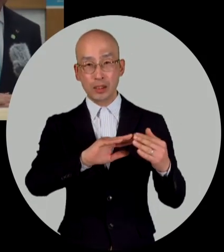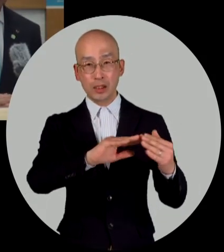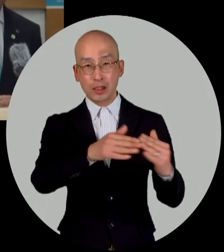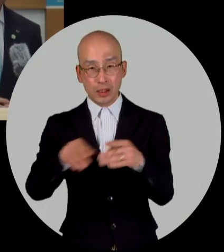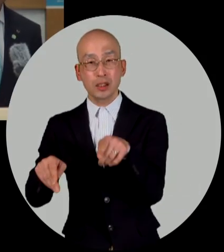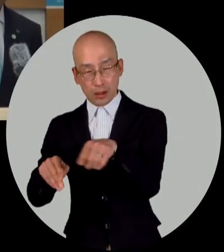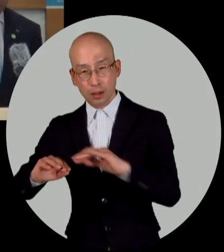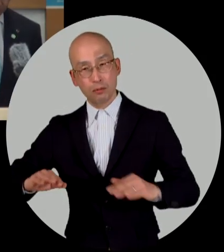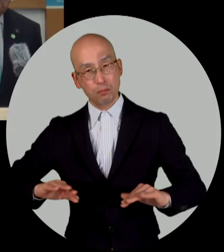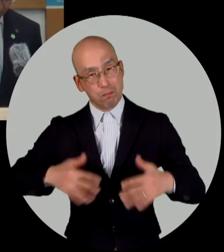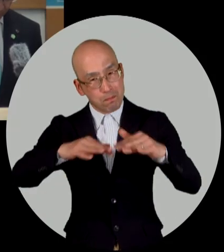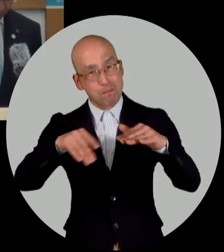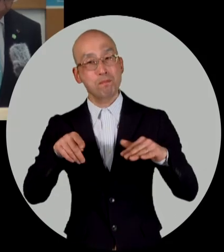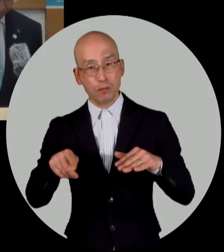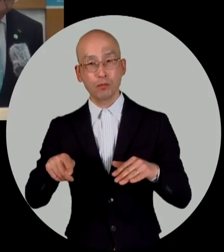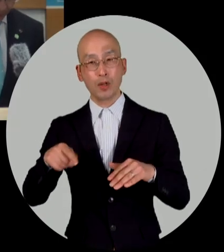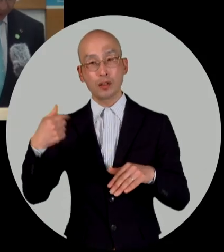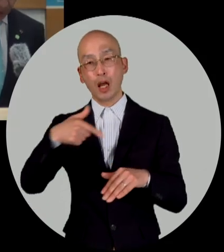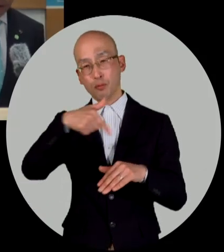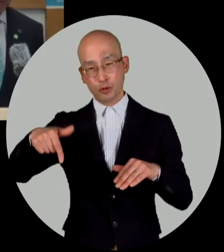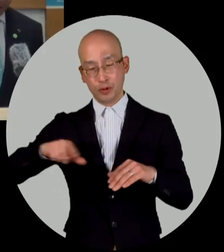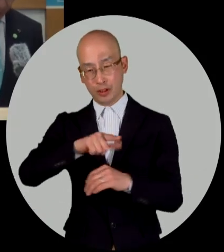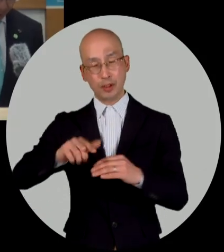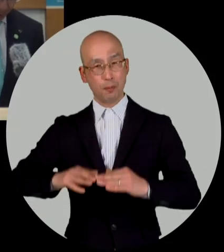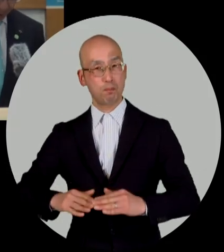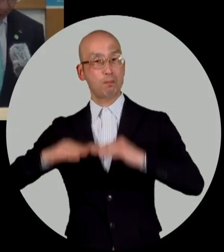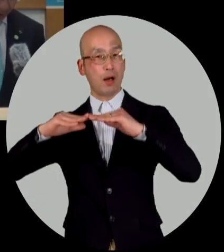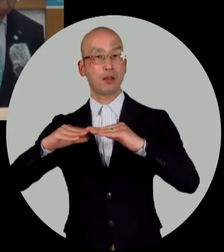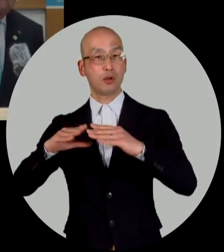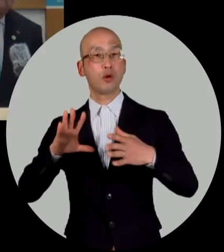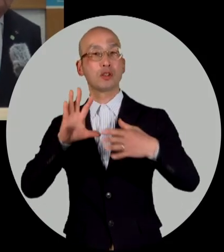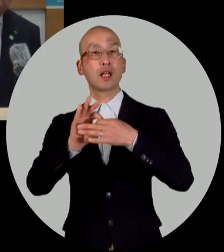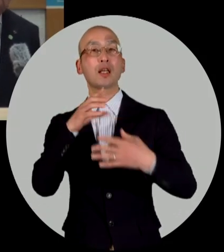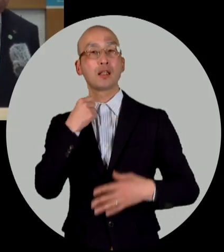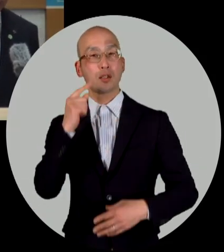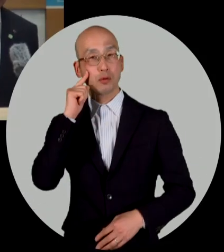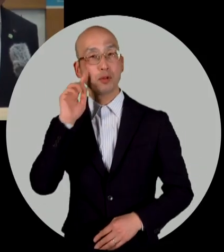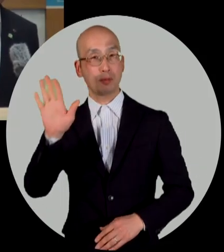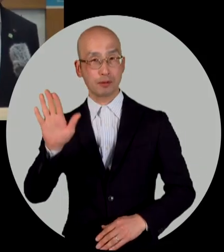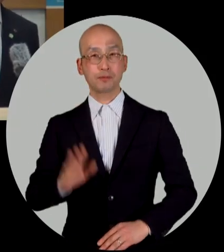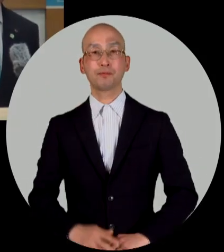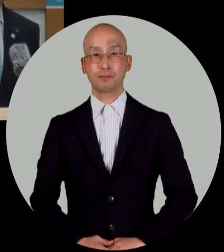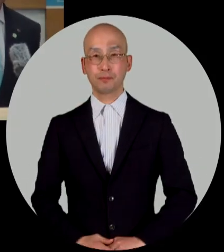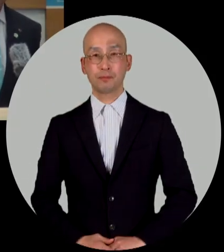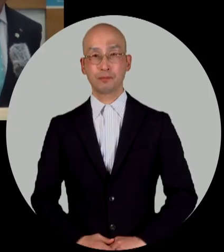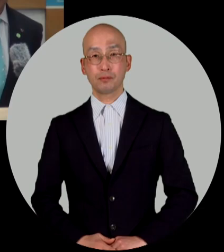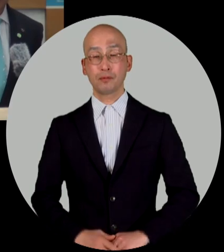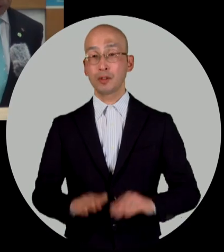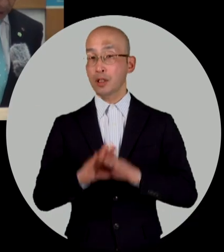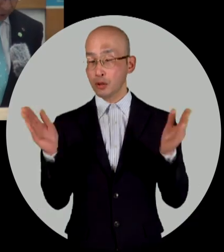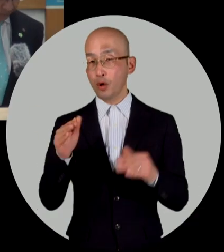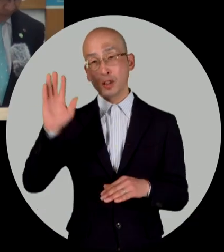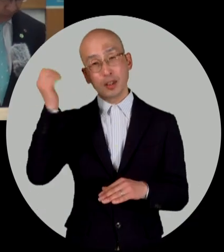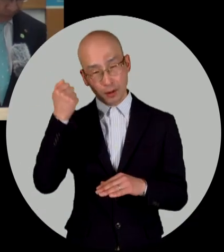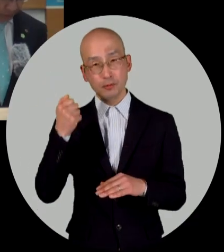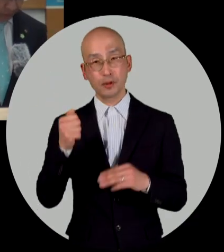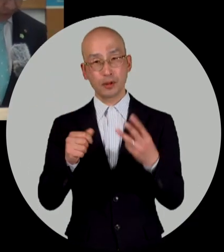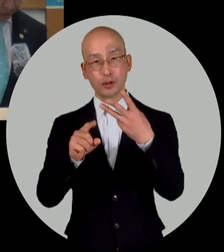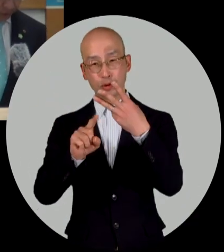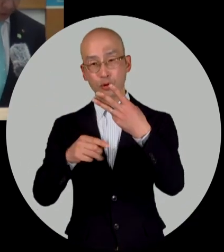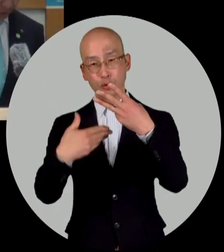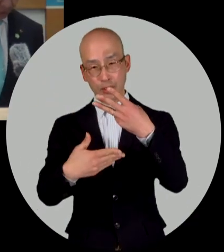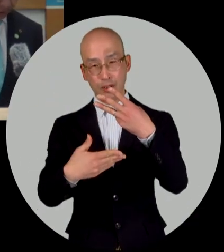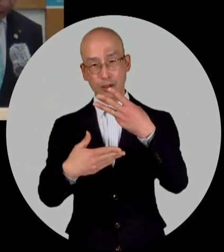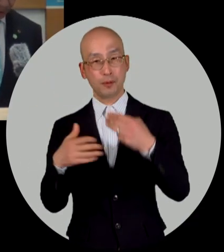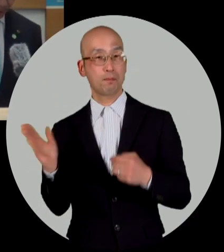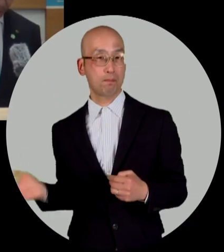を京都府南部地域の発展にもつなげてまいりたいというふうに考えております。開業を記念しまして3月の19日にホテル